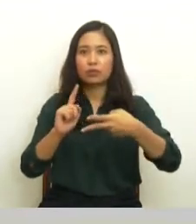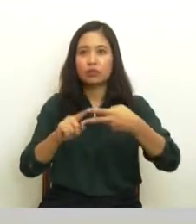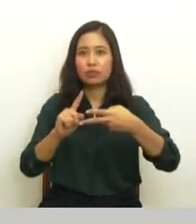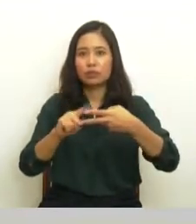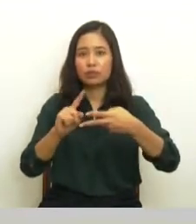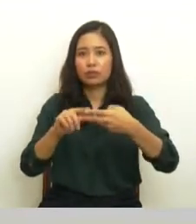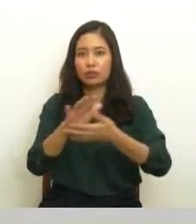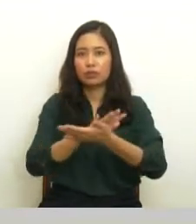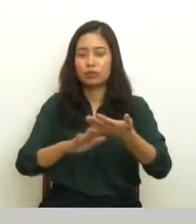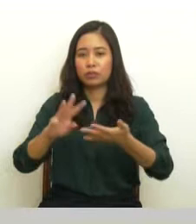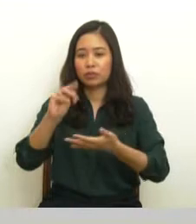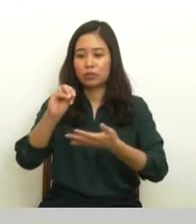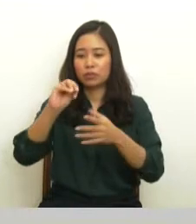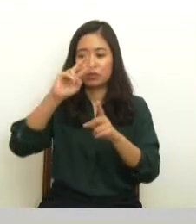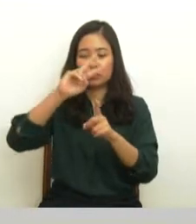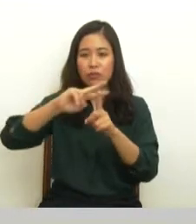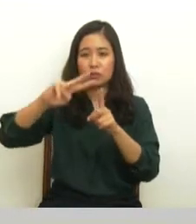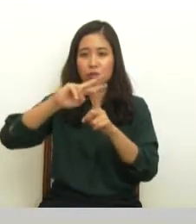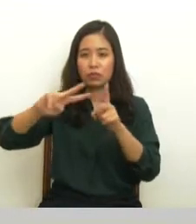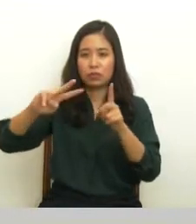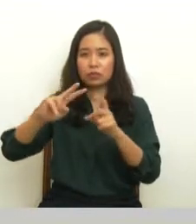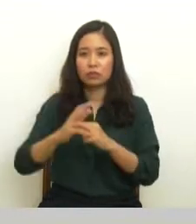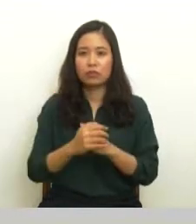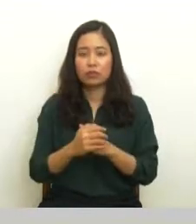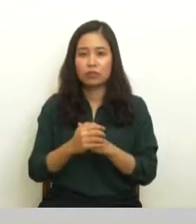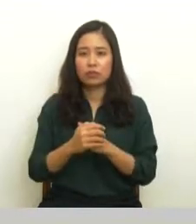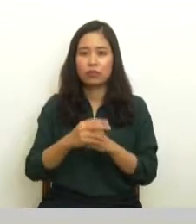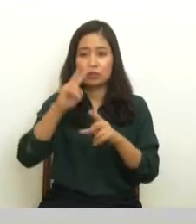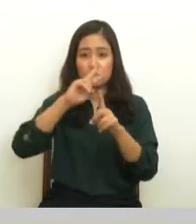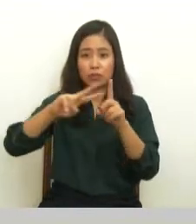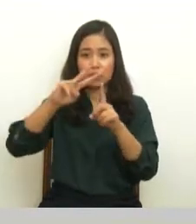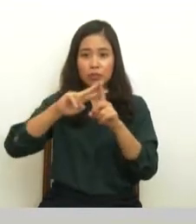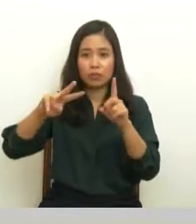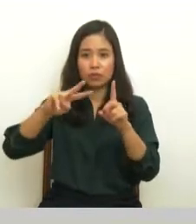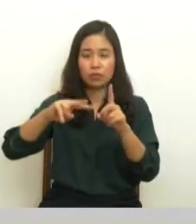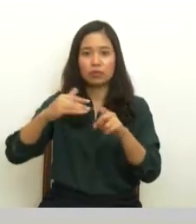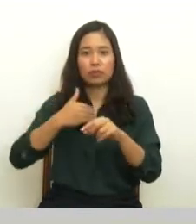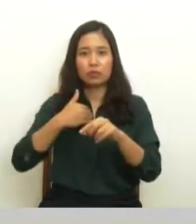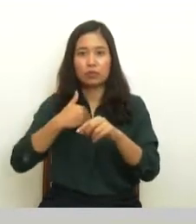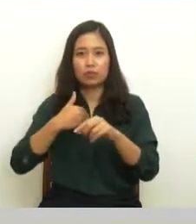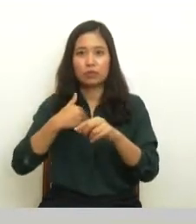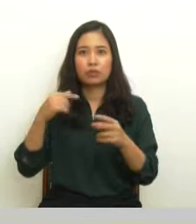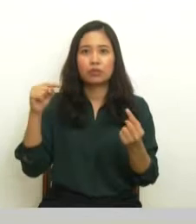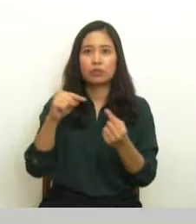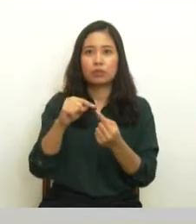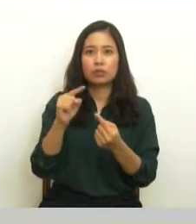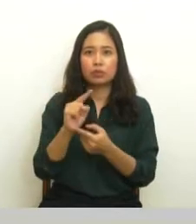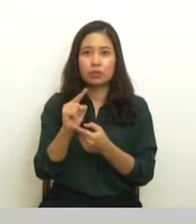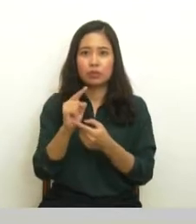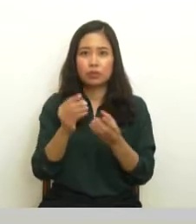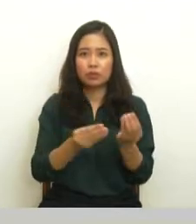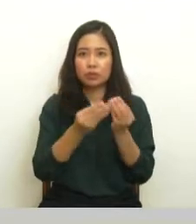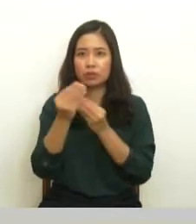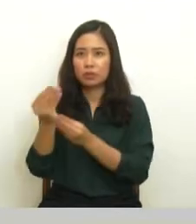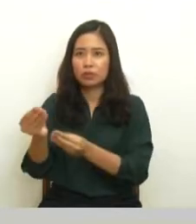มหาวทยลศีนาคมริทราวิโรธซึ่ม.ส.ว. เนี่ก็ทำหน้าที่รบส่สัญญาณด้วยนะคะจากจุดข